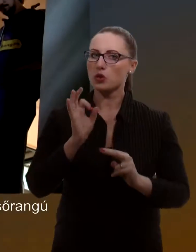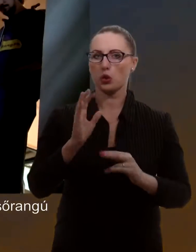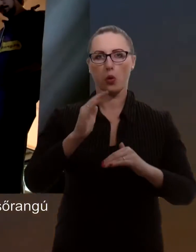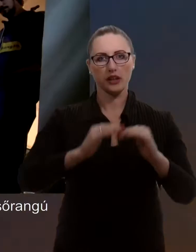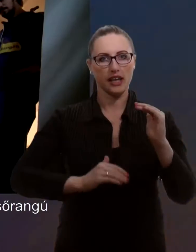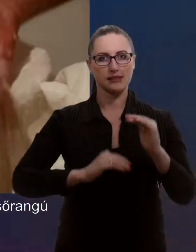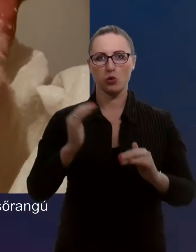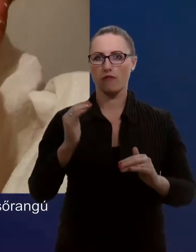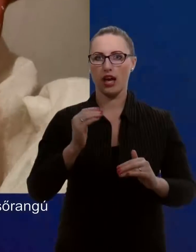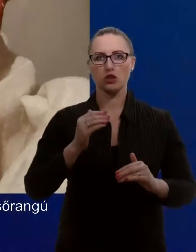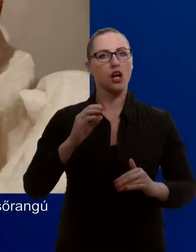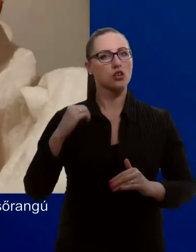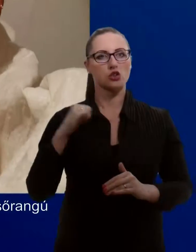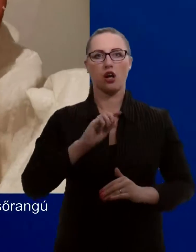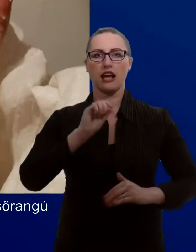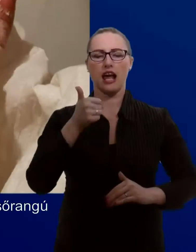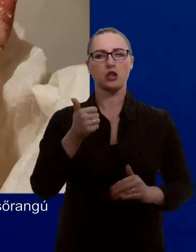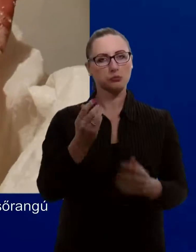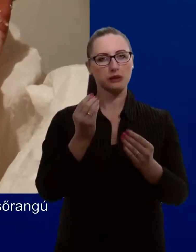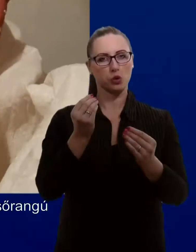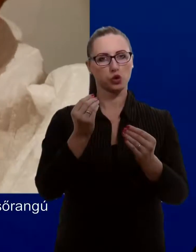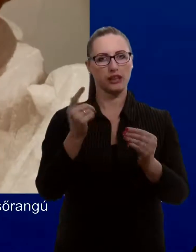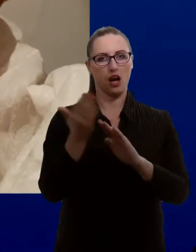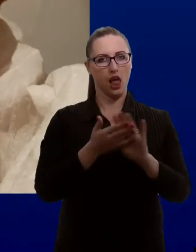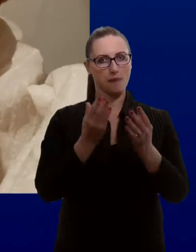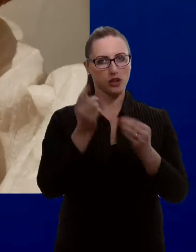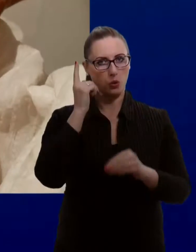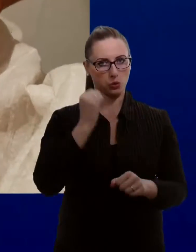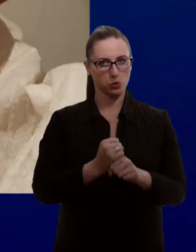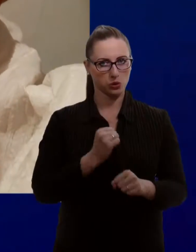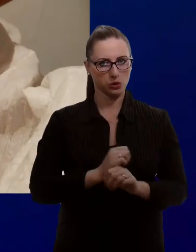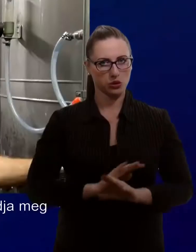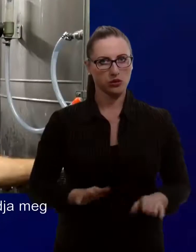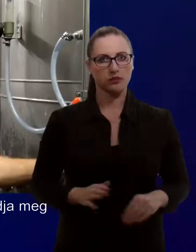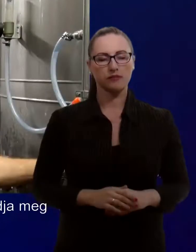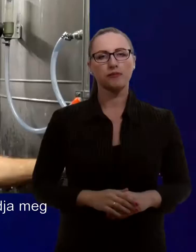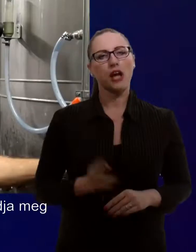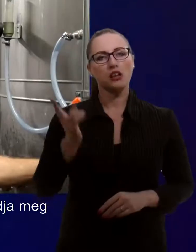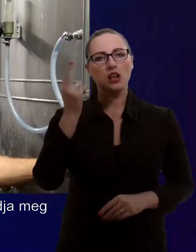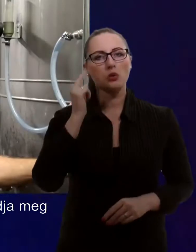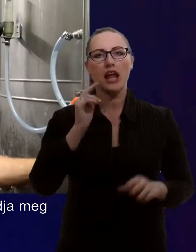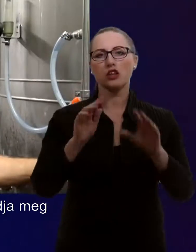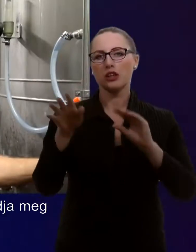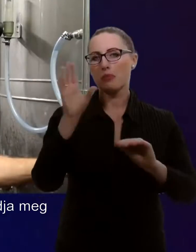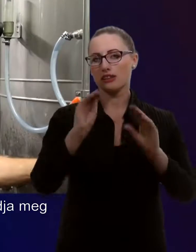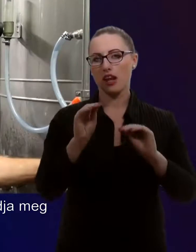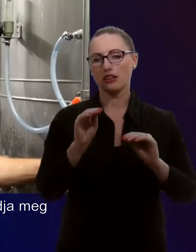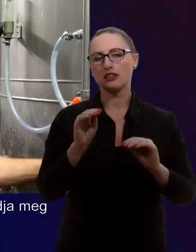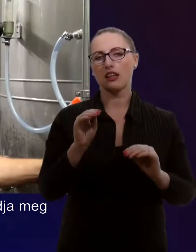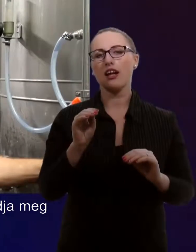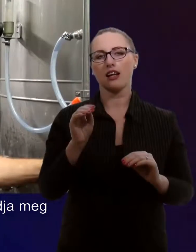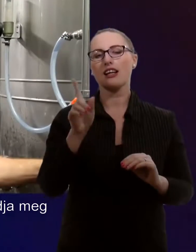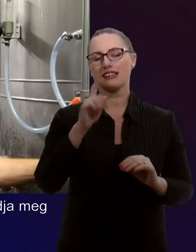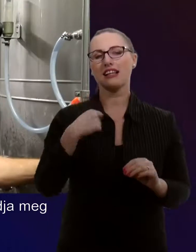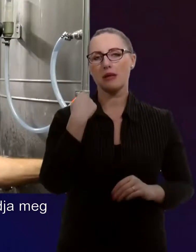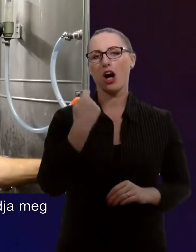jó kézműves sör csak elsőrangú alapanyagokból készülhet. A tanulás, meg a tapasztalat az szerintem